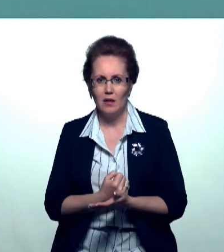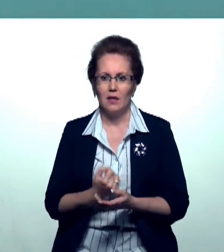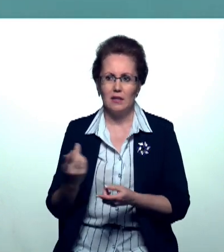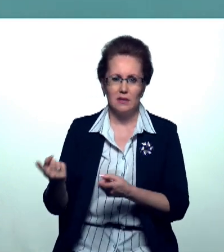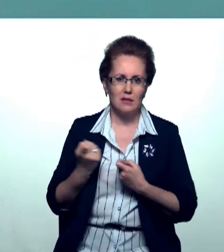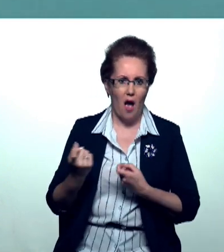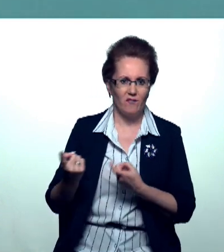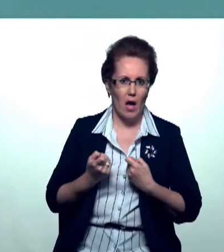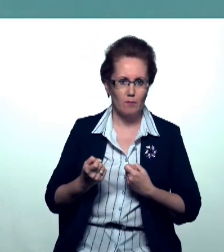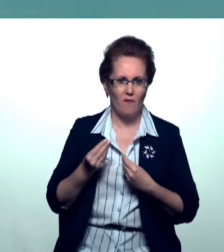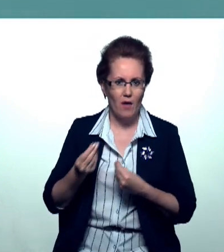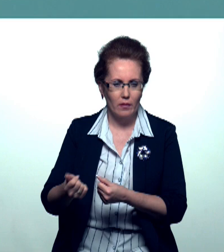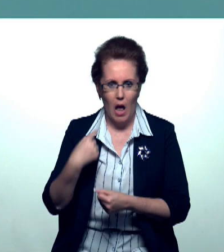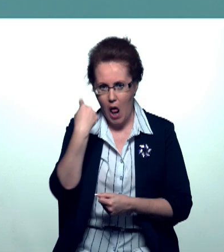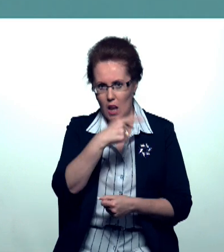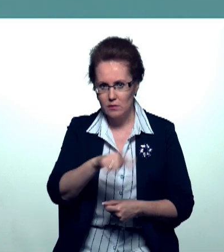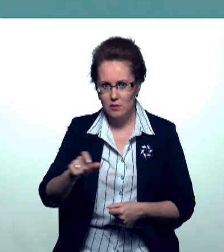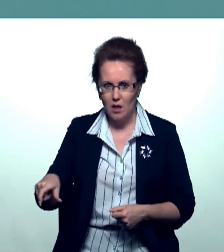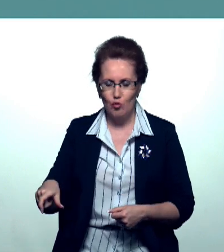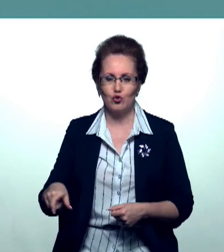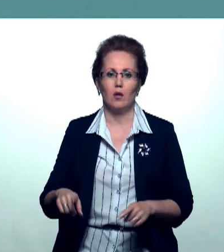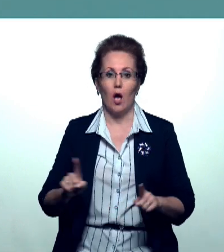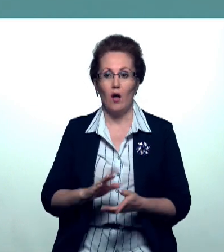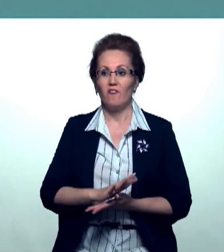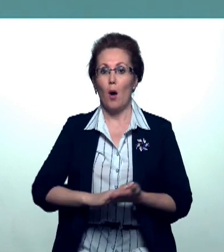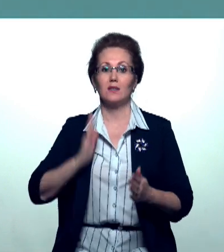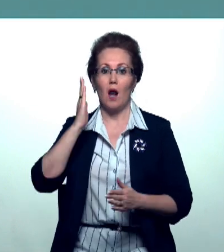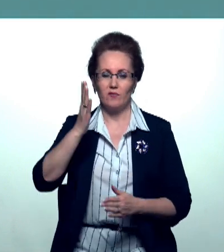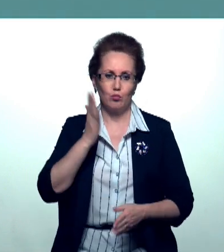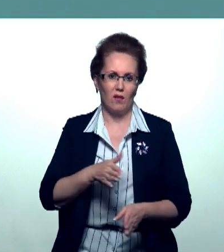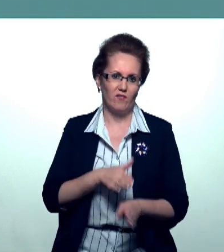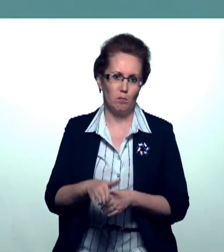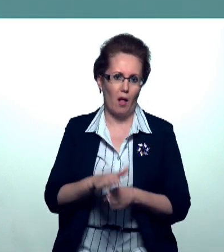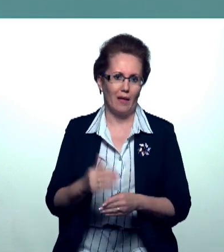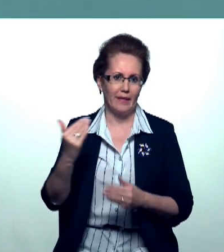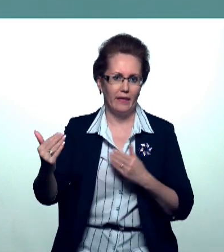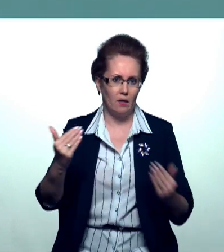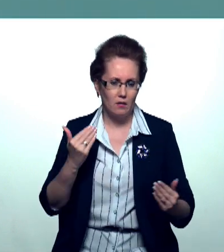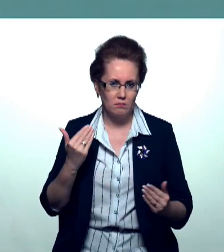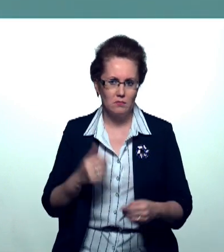завербовать и так далее лиц, российских граждан, которые впоследствии будут выполнять их